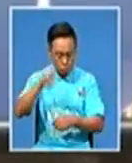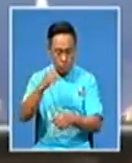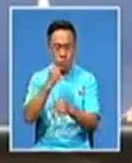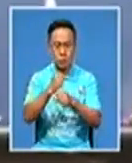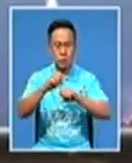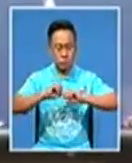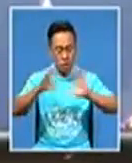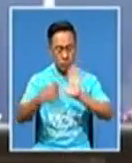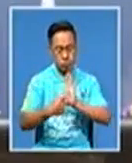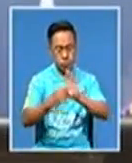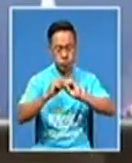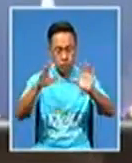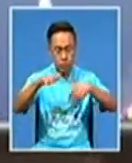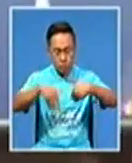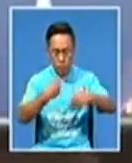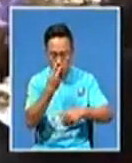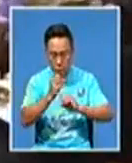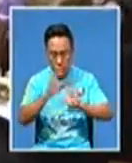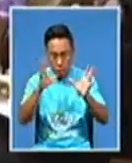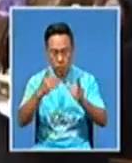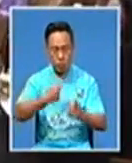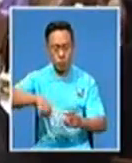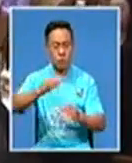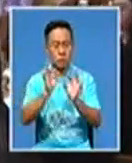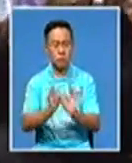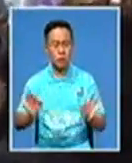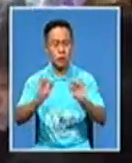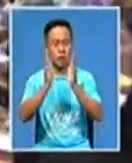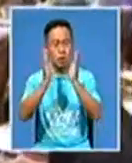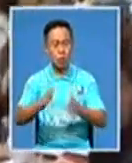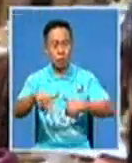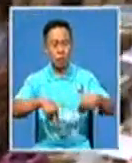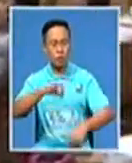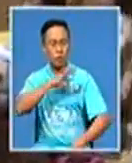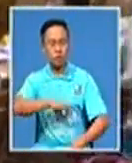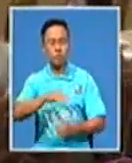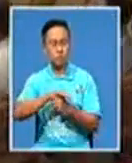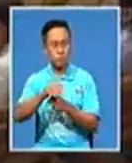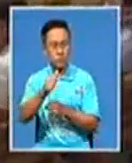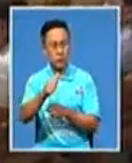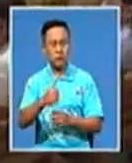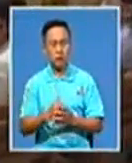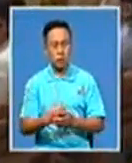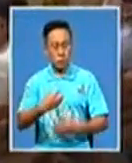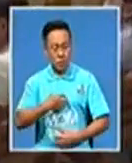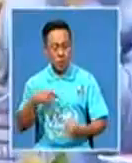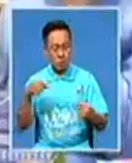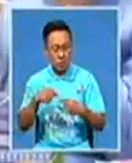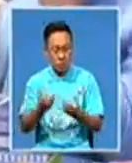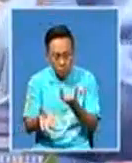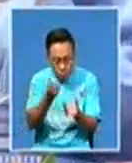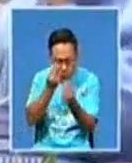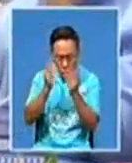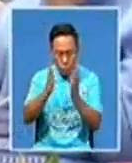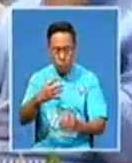ถจับต้องได้อย่างเป็นรูปธรรมนะครับภายใต้ความพึงพอใจของประชาชนหรือตรงความต้องการของประชาชนนะครับโดยรับฟังความคิดเห็น